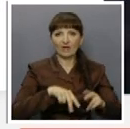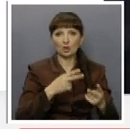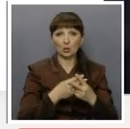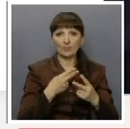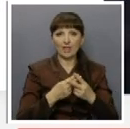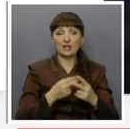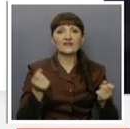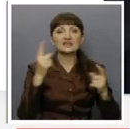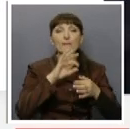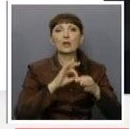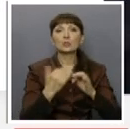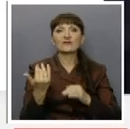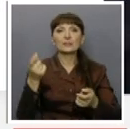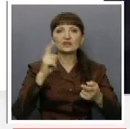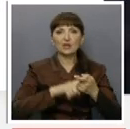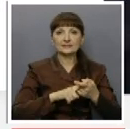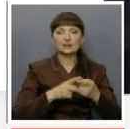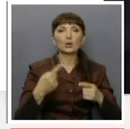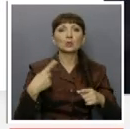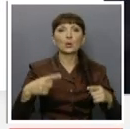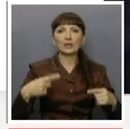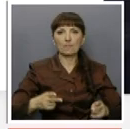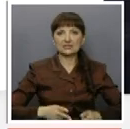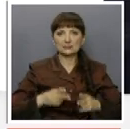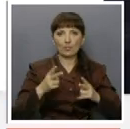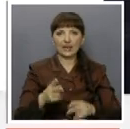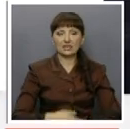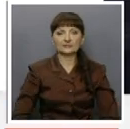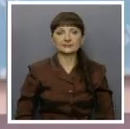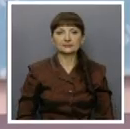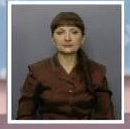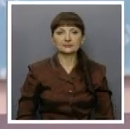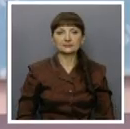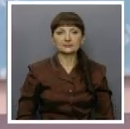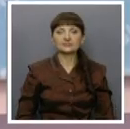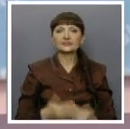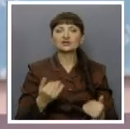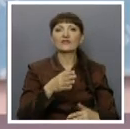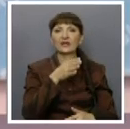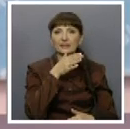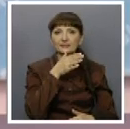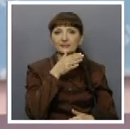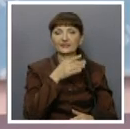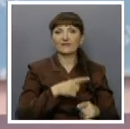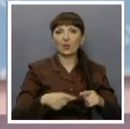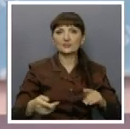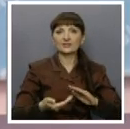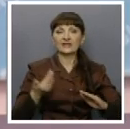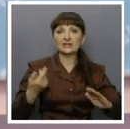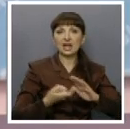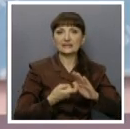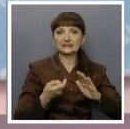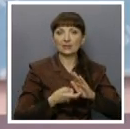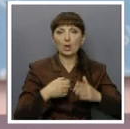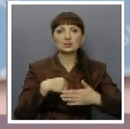Сейчас выясняются подробности его причастности к другим преступлениям. В настоящее время в ходе предварительного